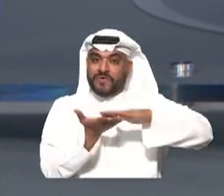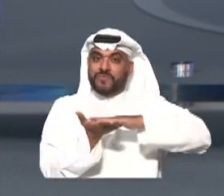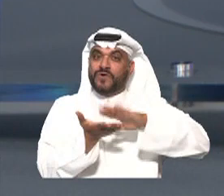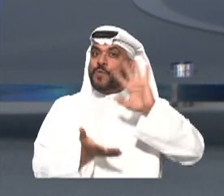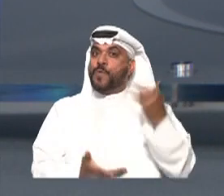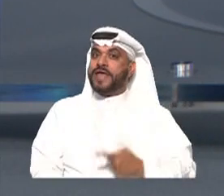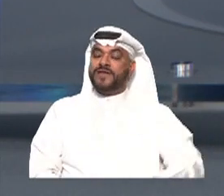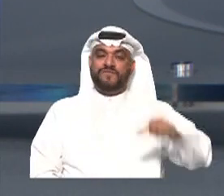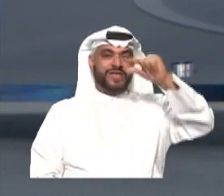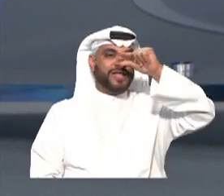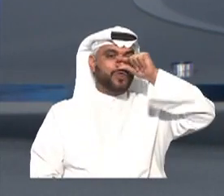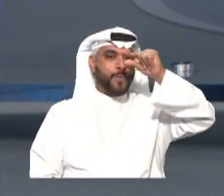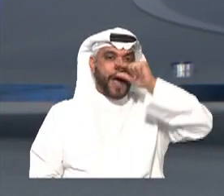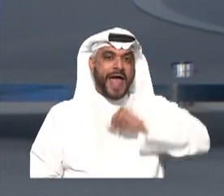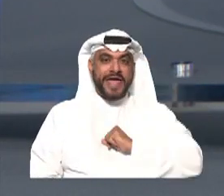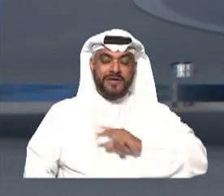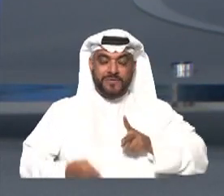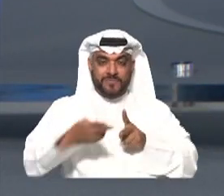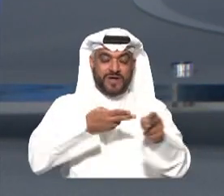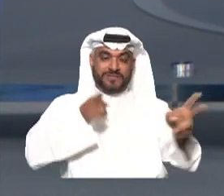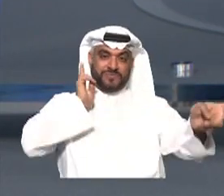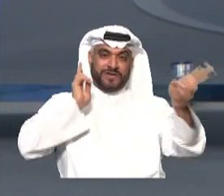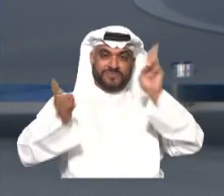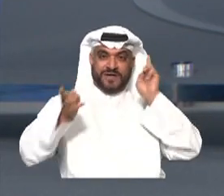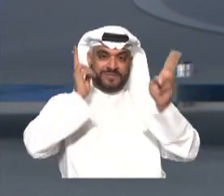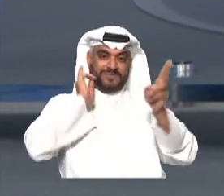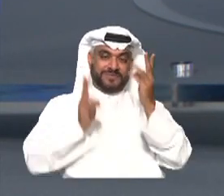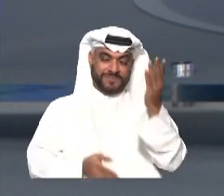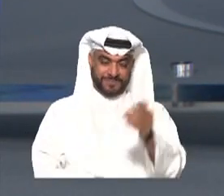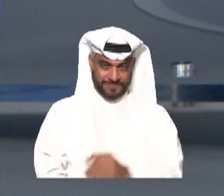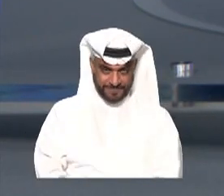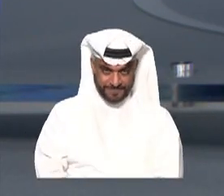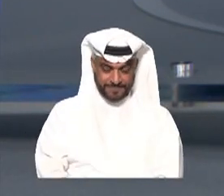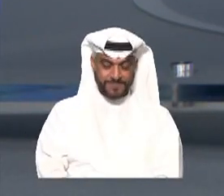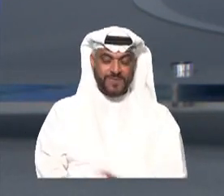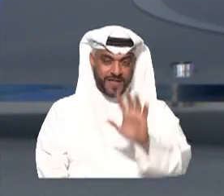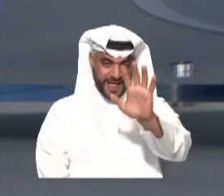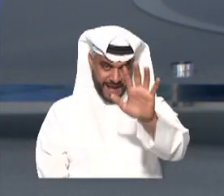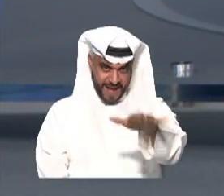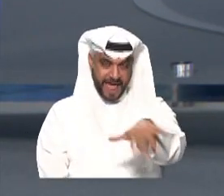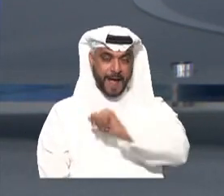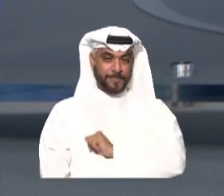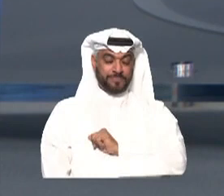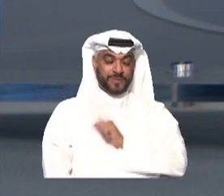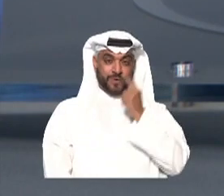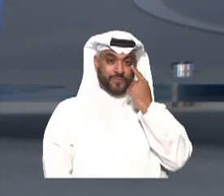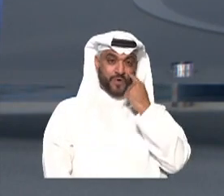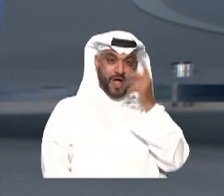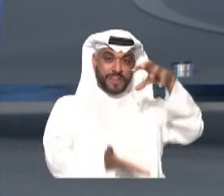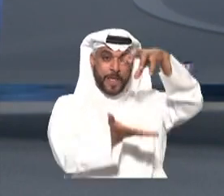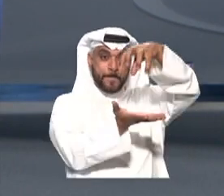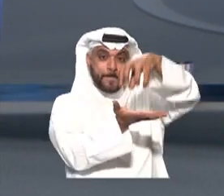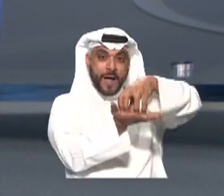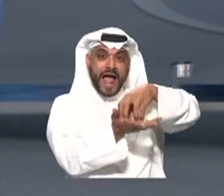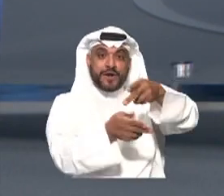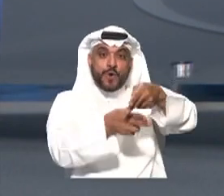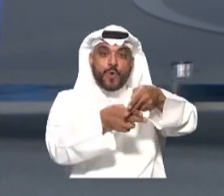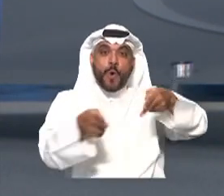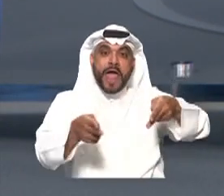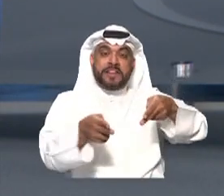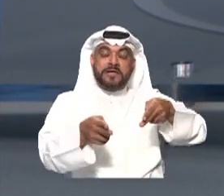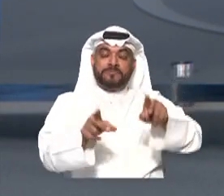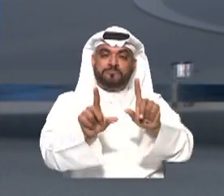وعرض الأفكار الرائدة، وذلك في مختلف المجالات التنموية. عام هذا ويقع الجناح الكويتي ضمن منطقة